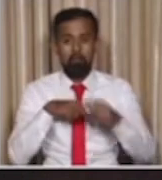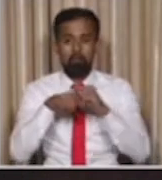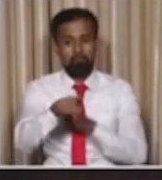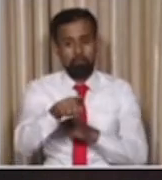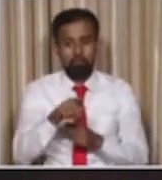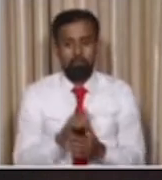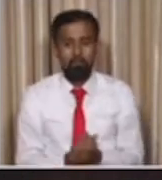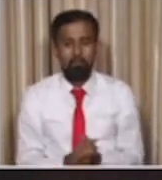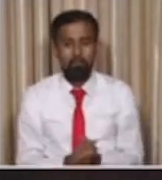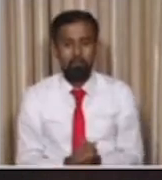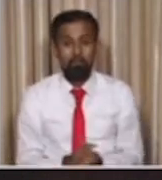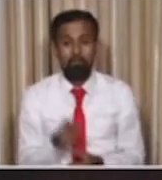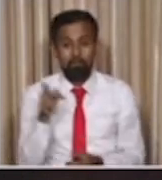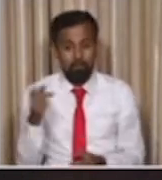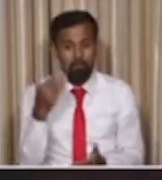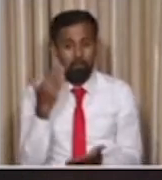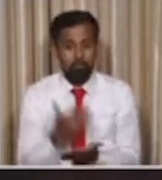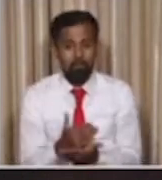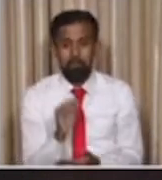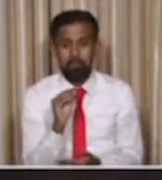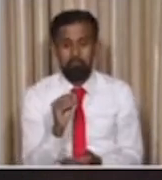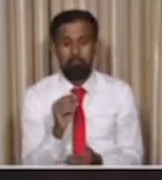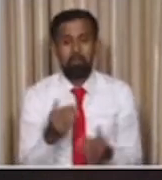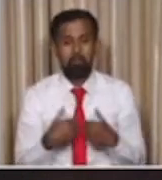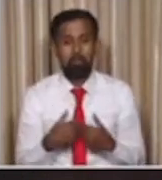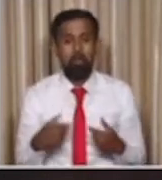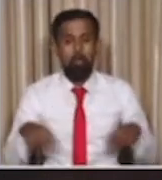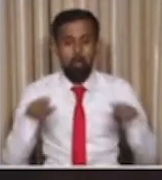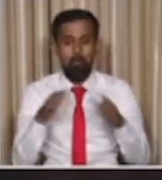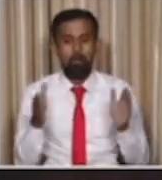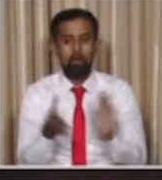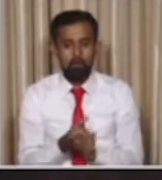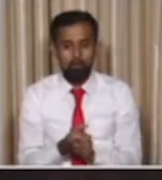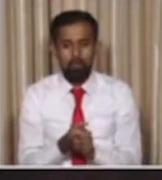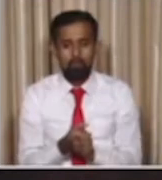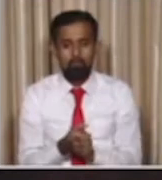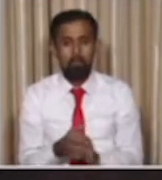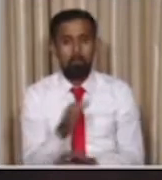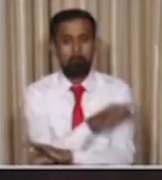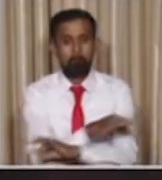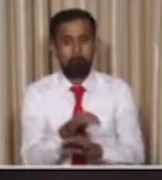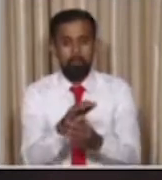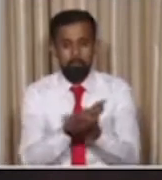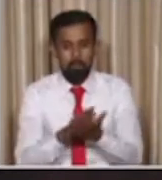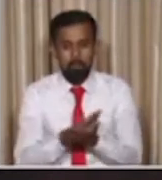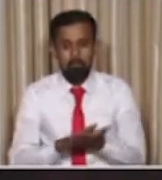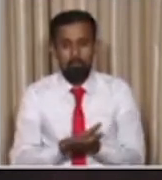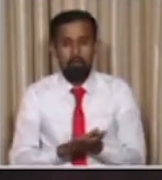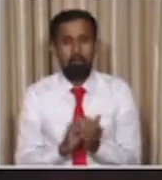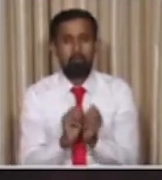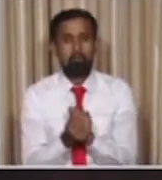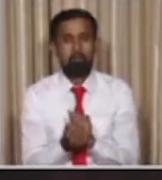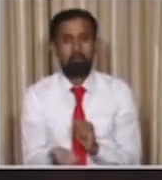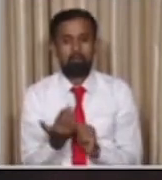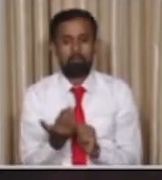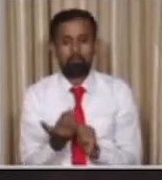වෙනවා. ඒක දික් කරන එක වළක්ව ගන්න ඕන නම් අපි ඔක්කොම එකතු වෙලා මෙන්න මේ ක්‍රමය සුද්ධ කර ගන්න ඕන සිස්ටම් එක චේන්ජ් කර ගන්න